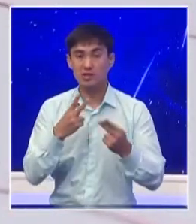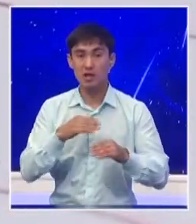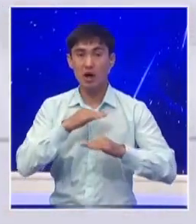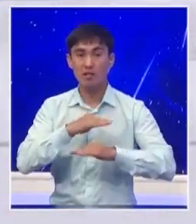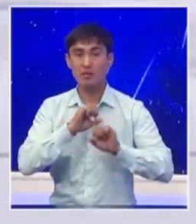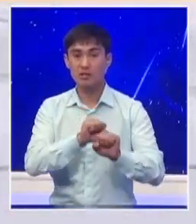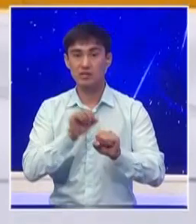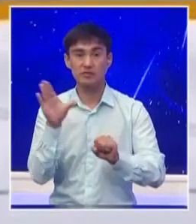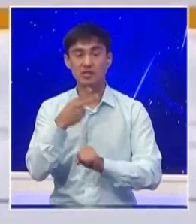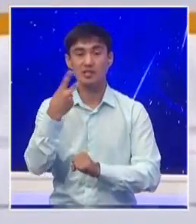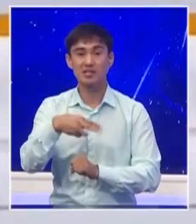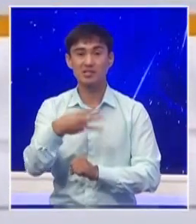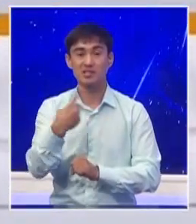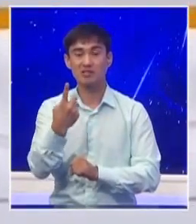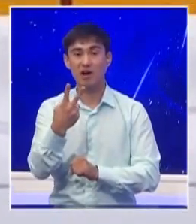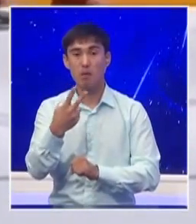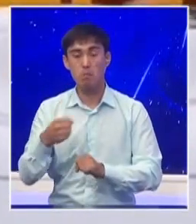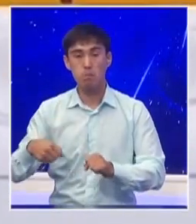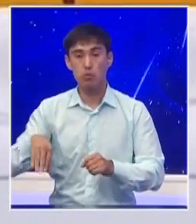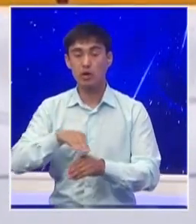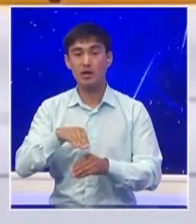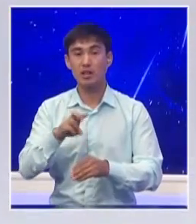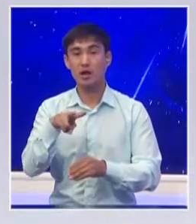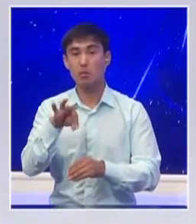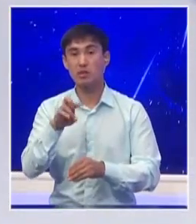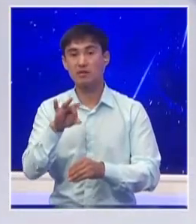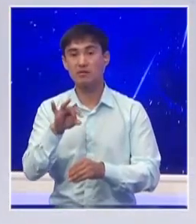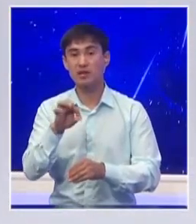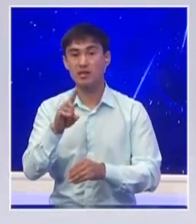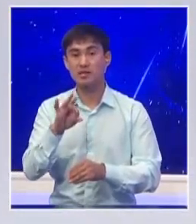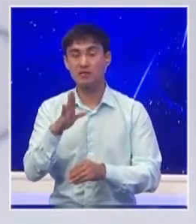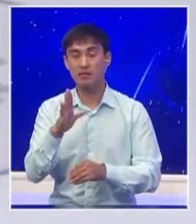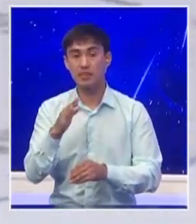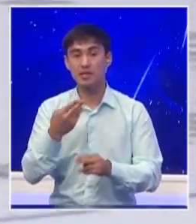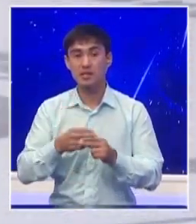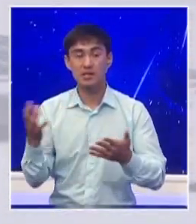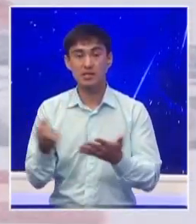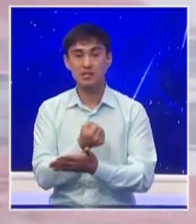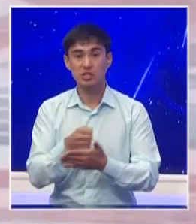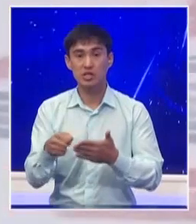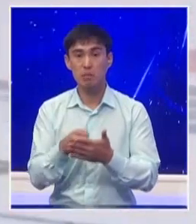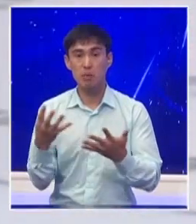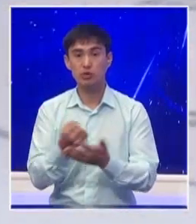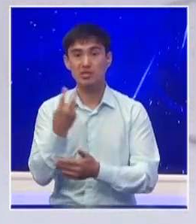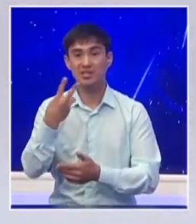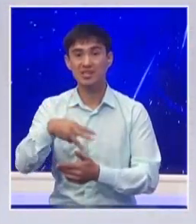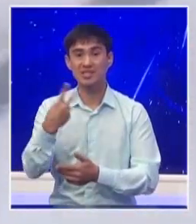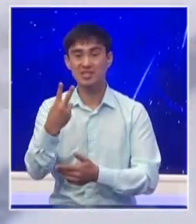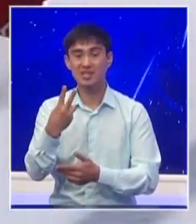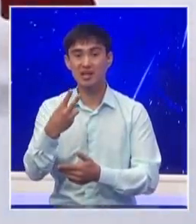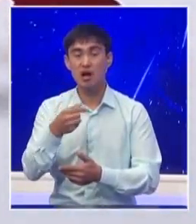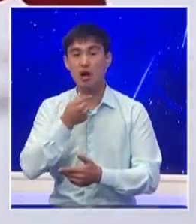все 32 броска хоккеистов «Локомотива» из Ярославля. За это достижение Никита Бояркин получил 33%